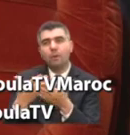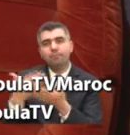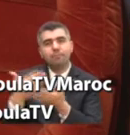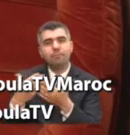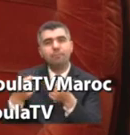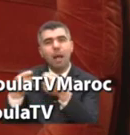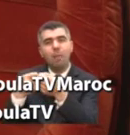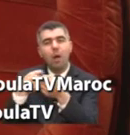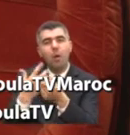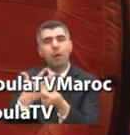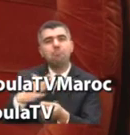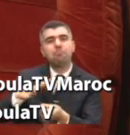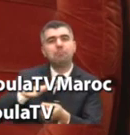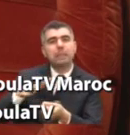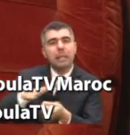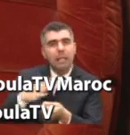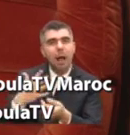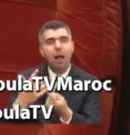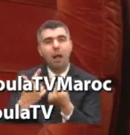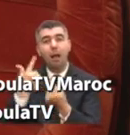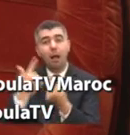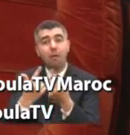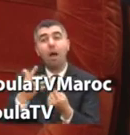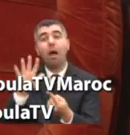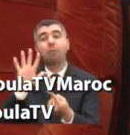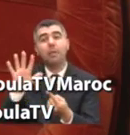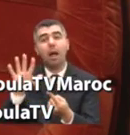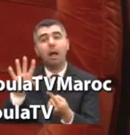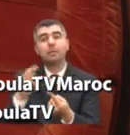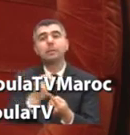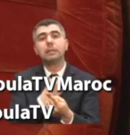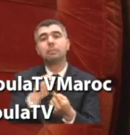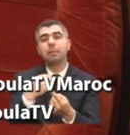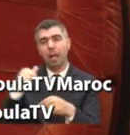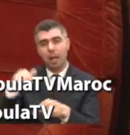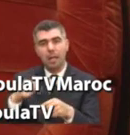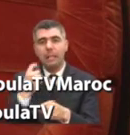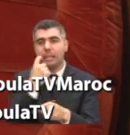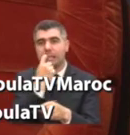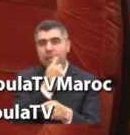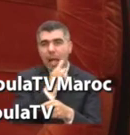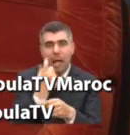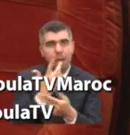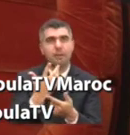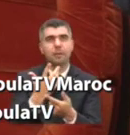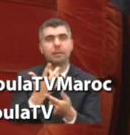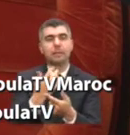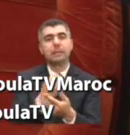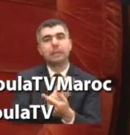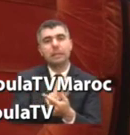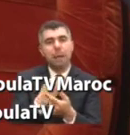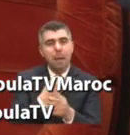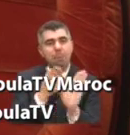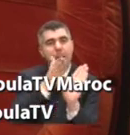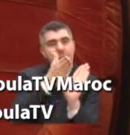بالنسبه للمدن لما كتكون الامكانيه، لان بعض المدن كتلقى 5 اطباء في المستوصف، بما فيها طبيب الاسنان وما فيها طبيب